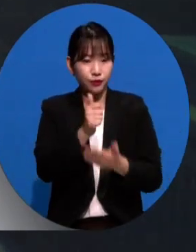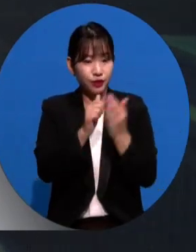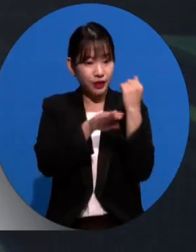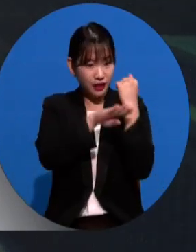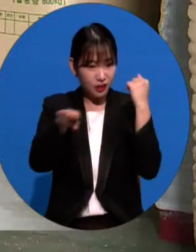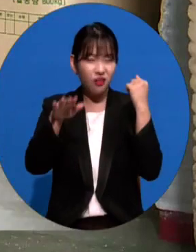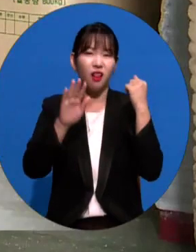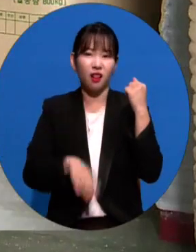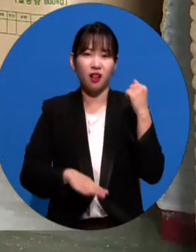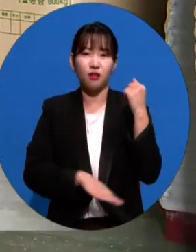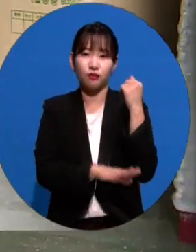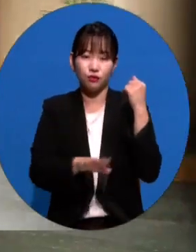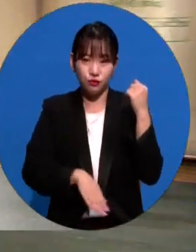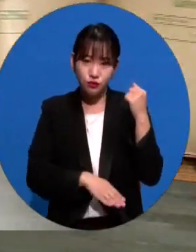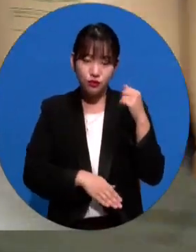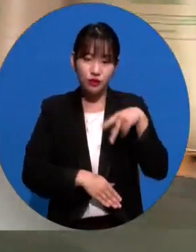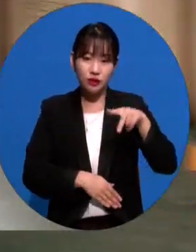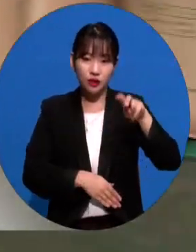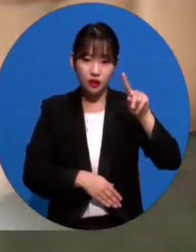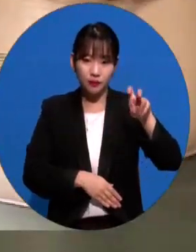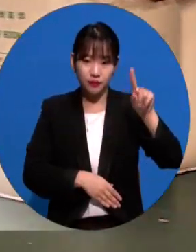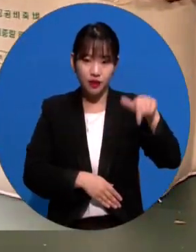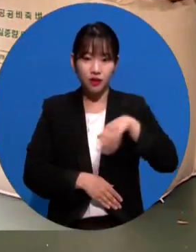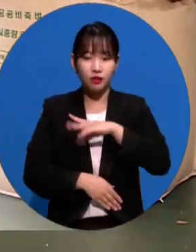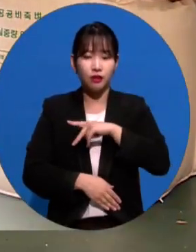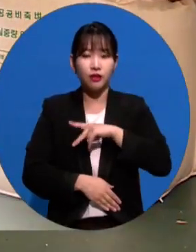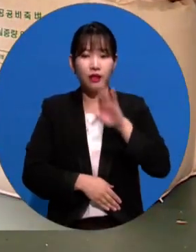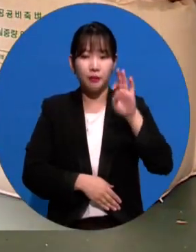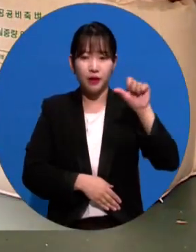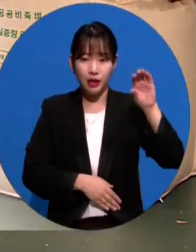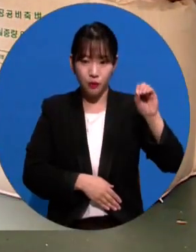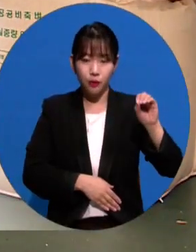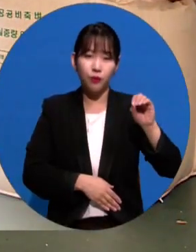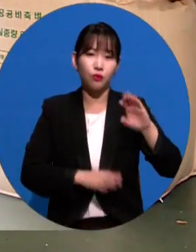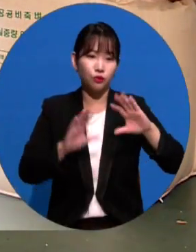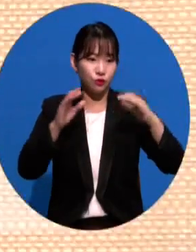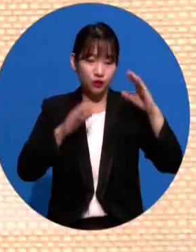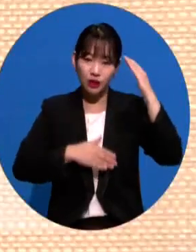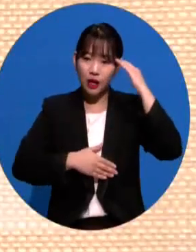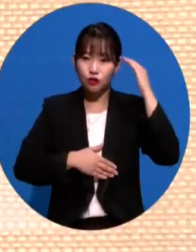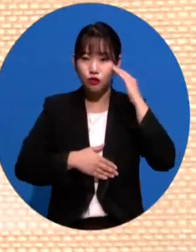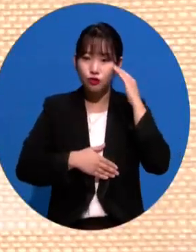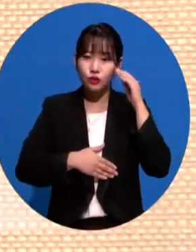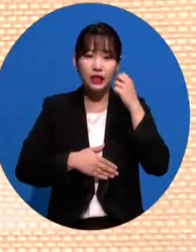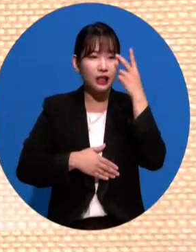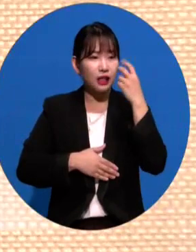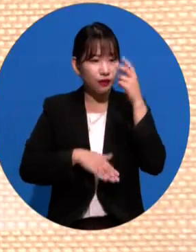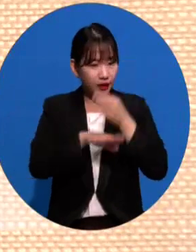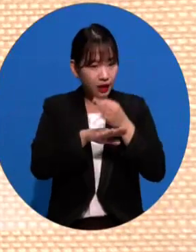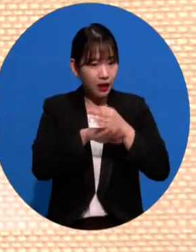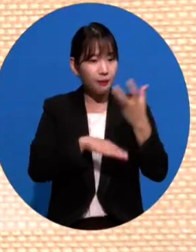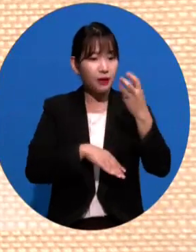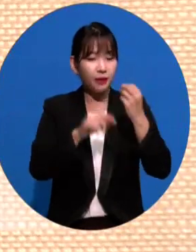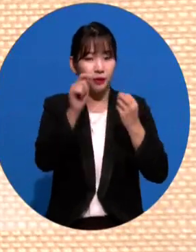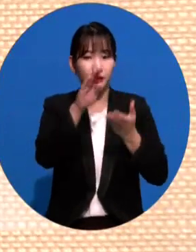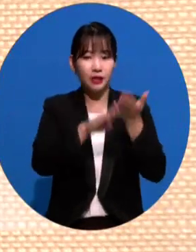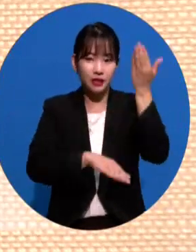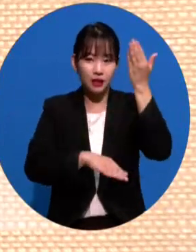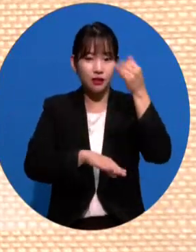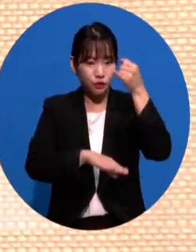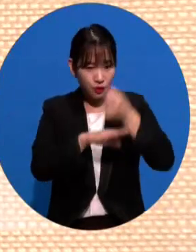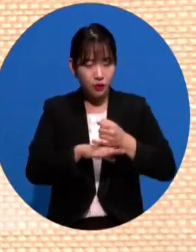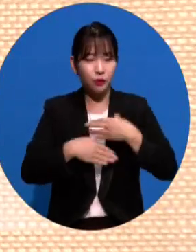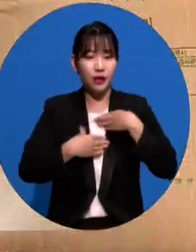못하고 있습니다. 서삼석 국회의원은 FAO에서 국내 2개월치 소비량인 80만 톤 이상을 최소